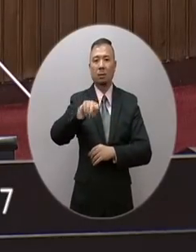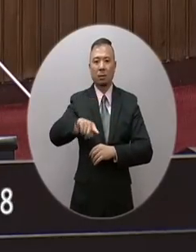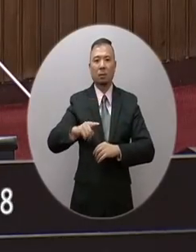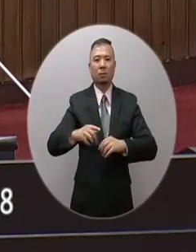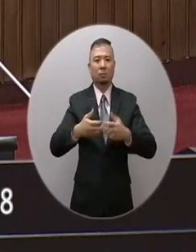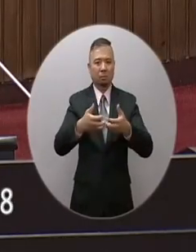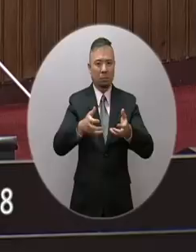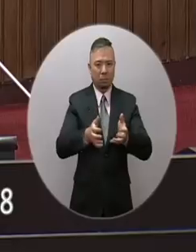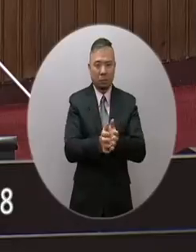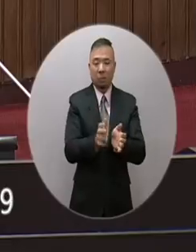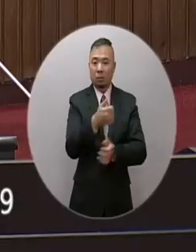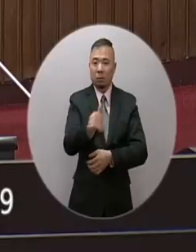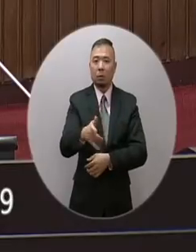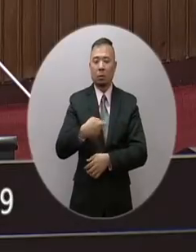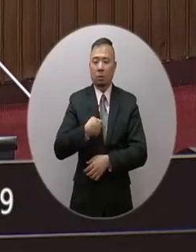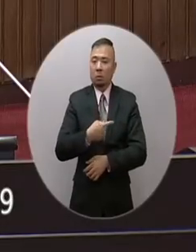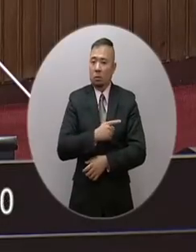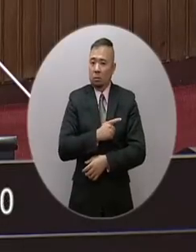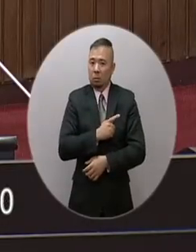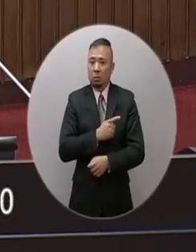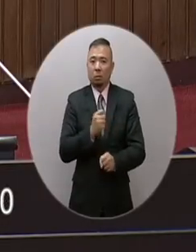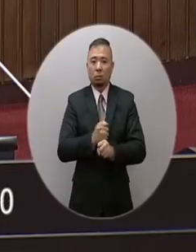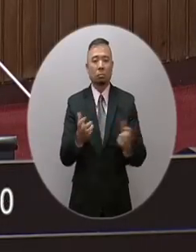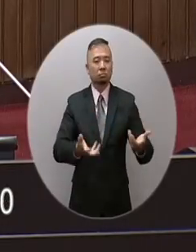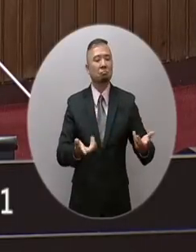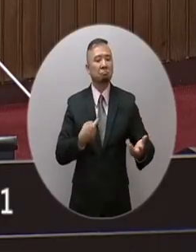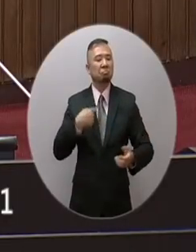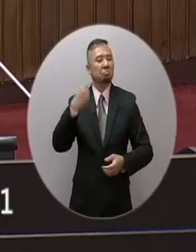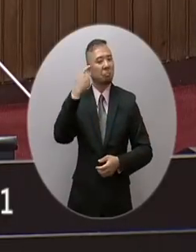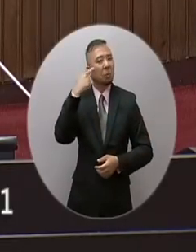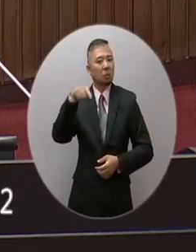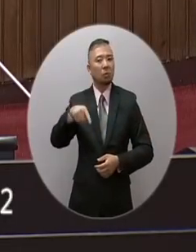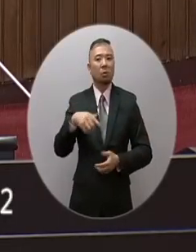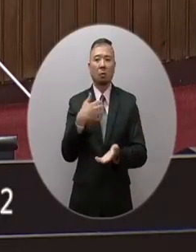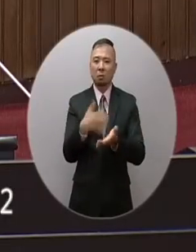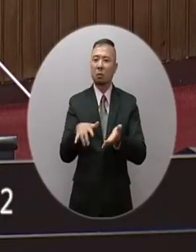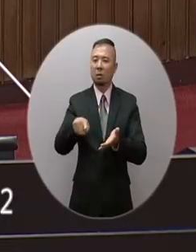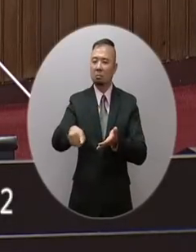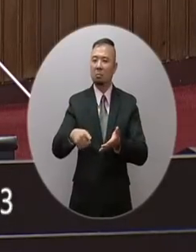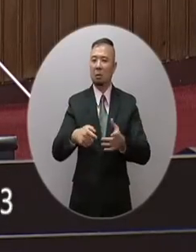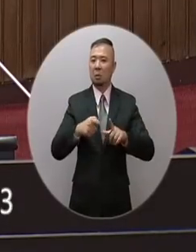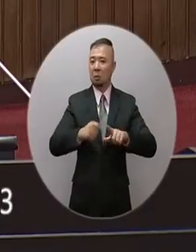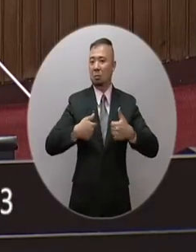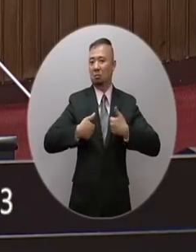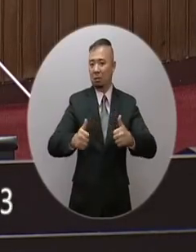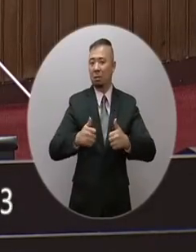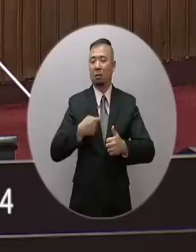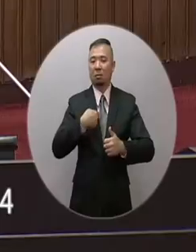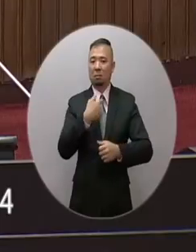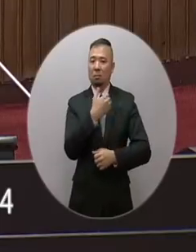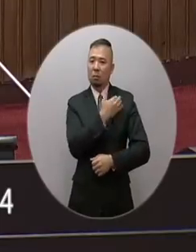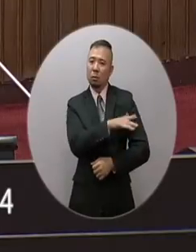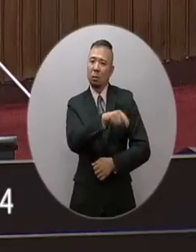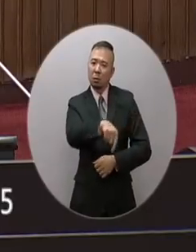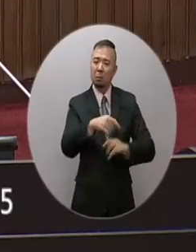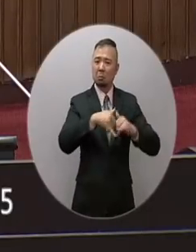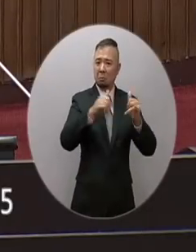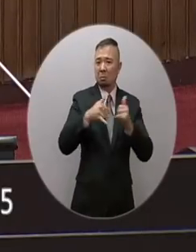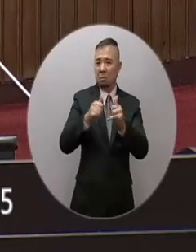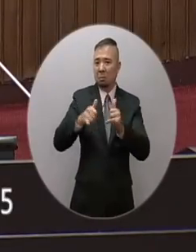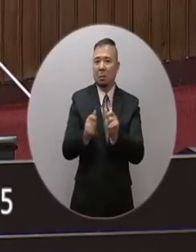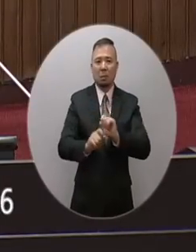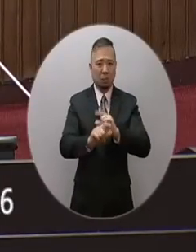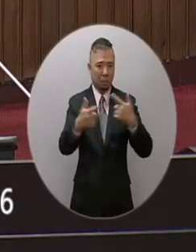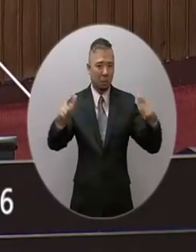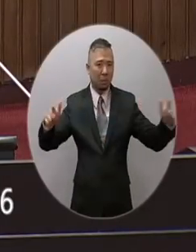态，为人处事以公道自诩，不同立场、不同族群、各个阶层